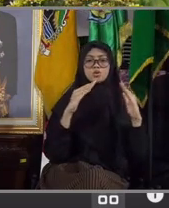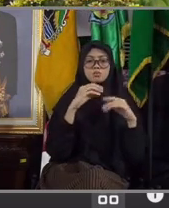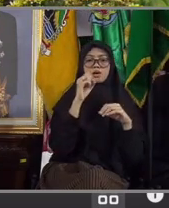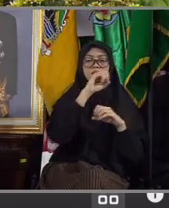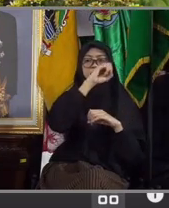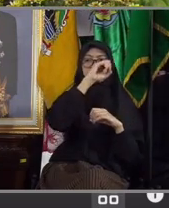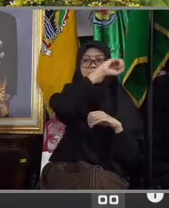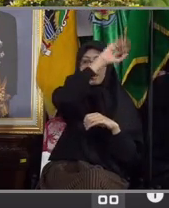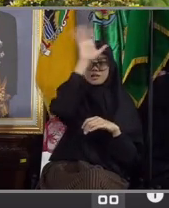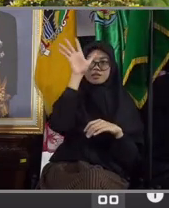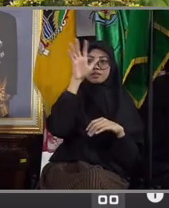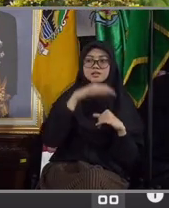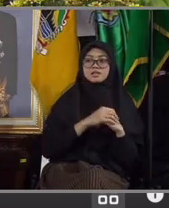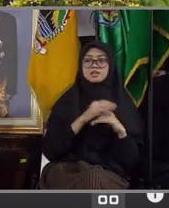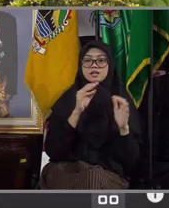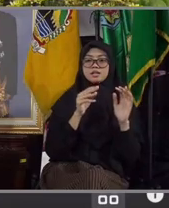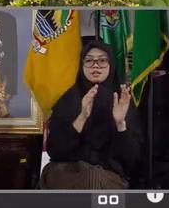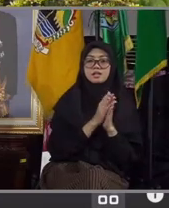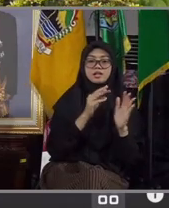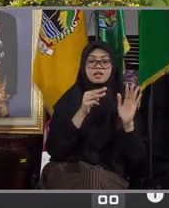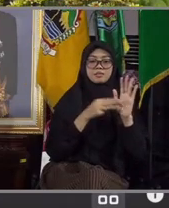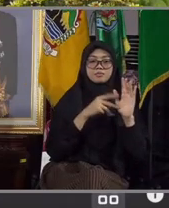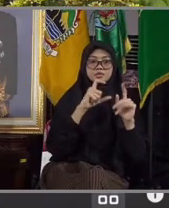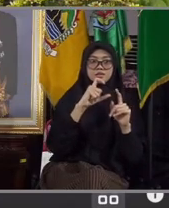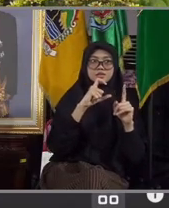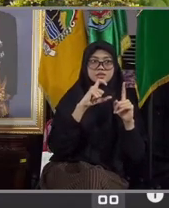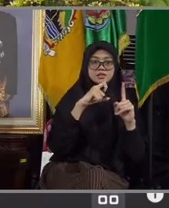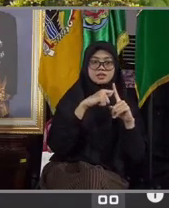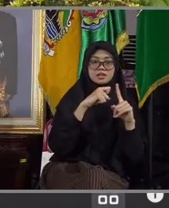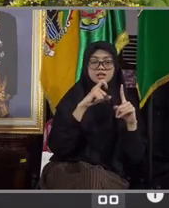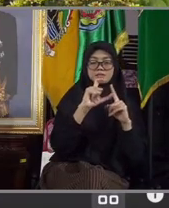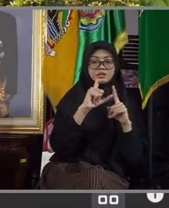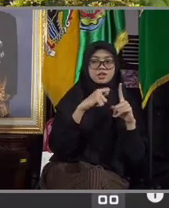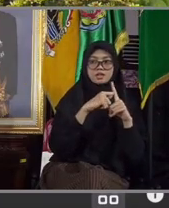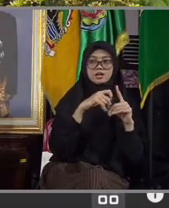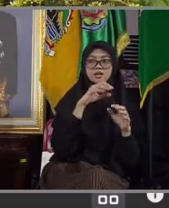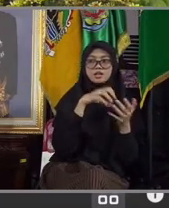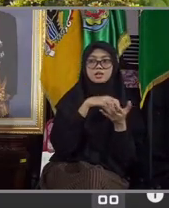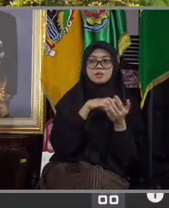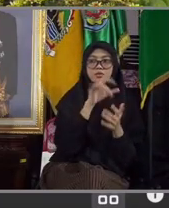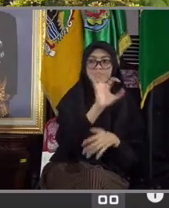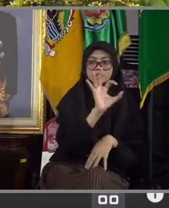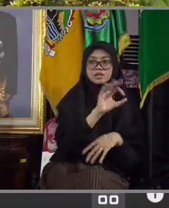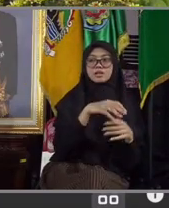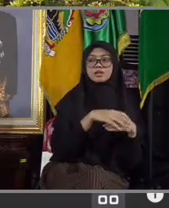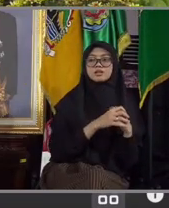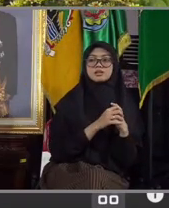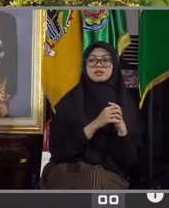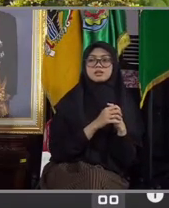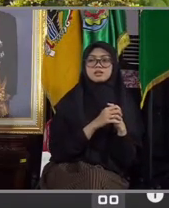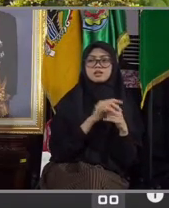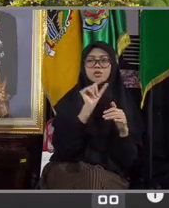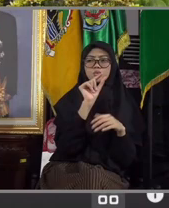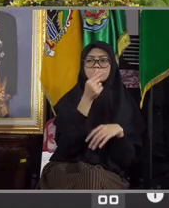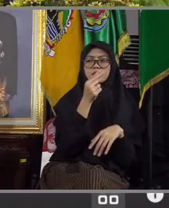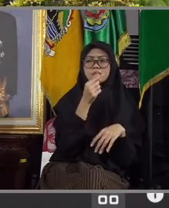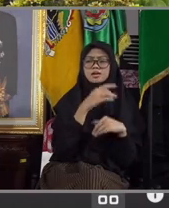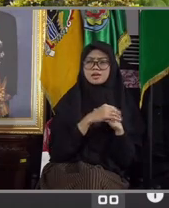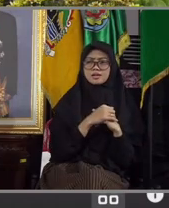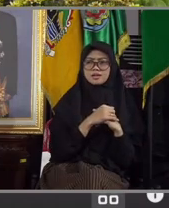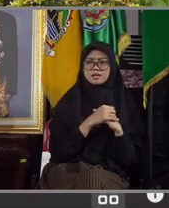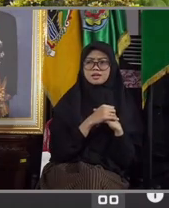dibantu, kemudian MCK, musola, terus kemudian joglo, yang paling utama gamelan,